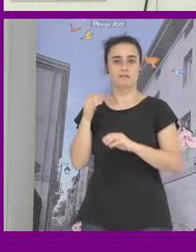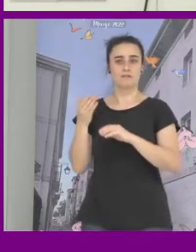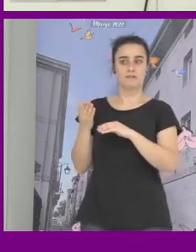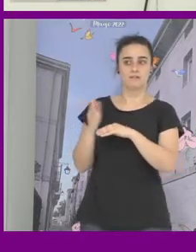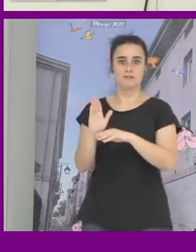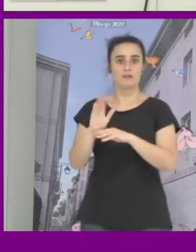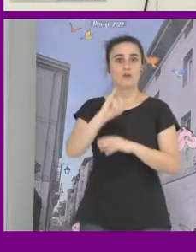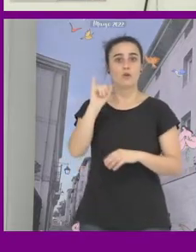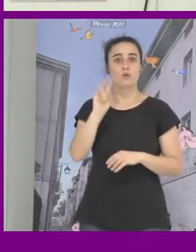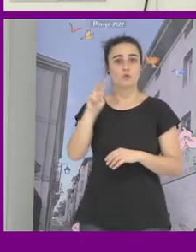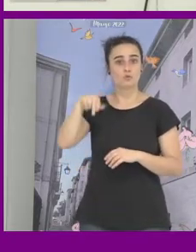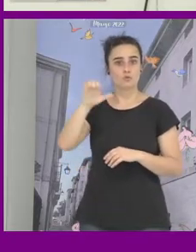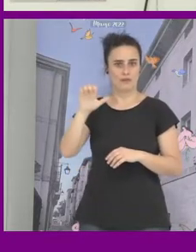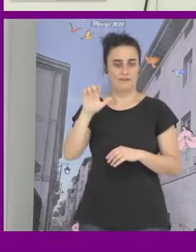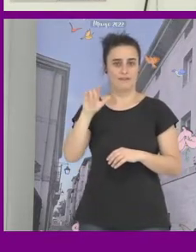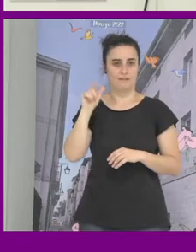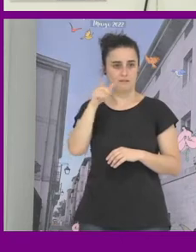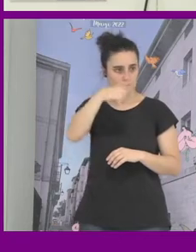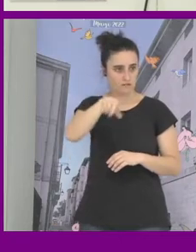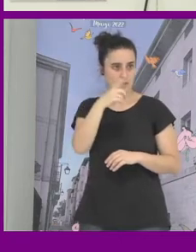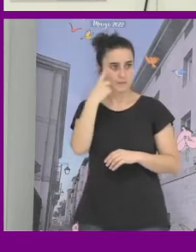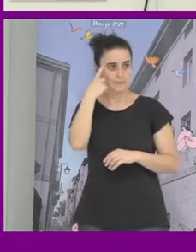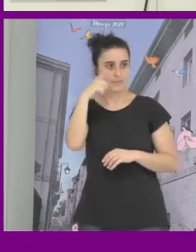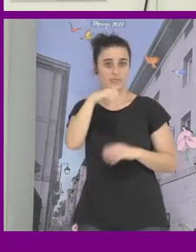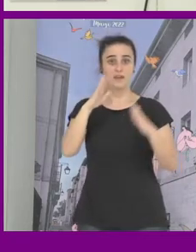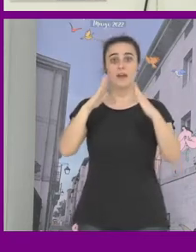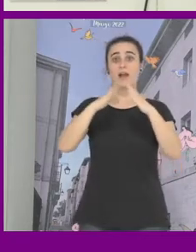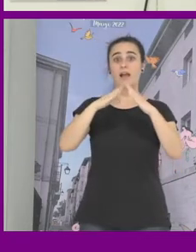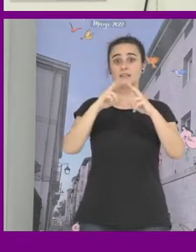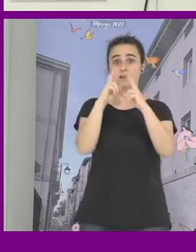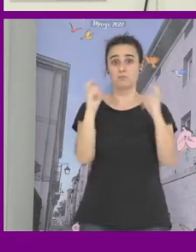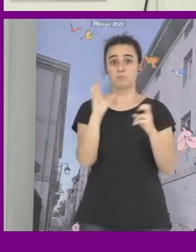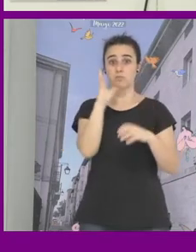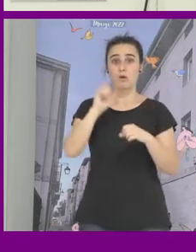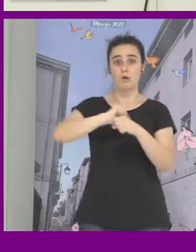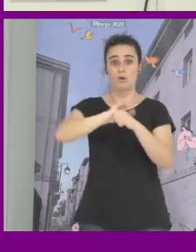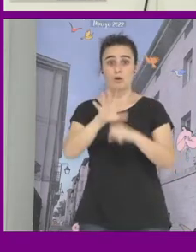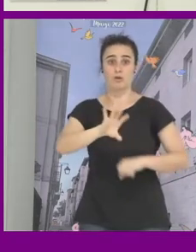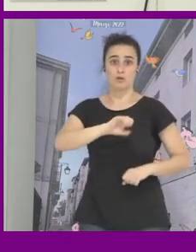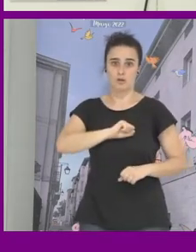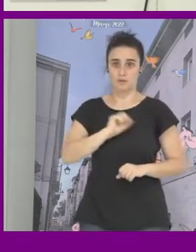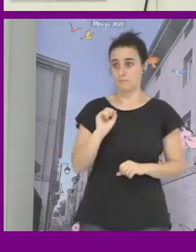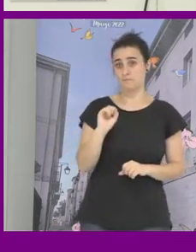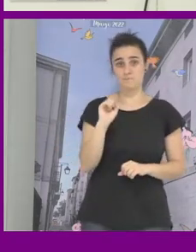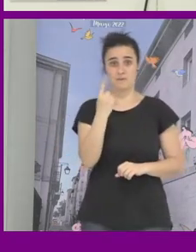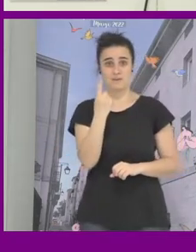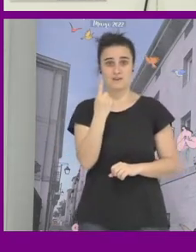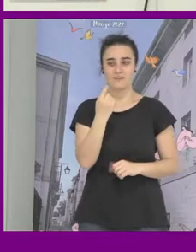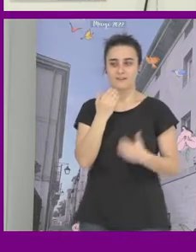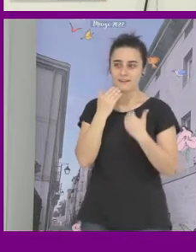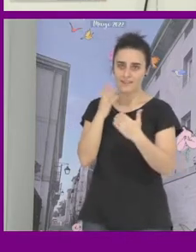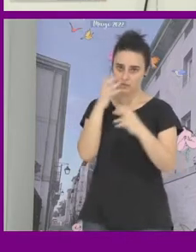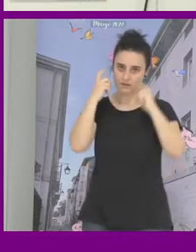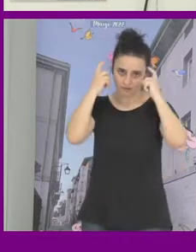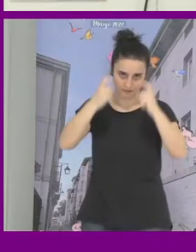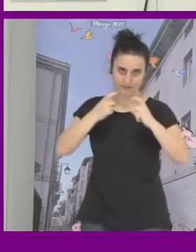aurkestearren, hori jakingo zuetzean dagoela COVID-a duelako, orduan lehenik eta behin mila esker alegina